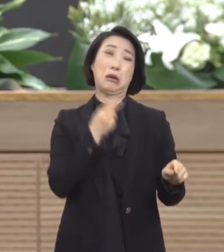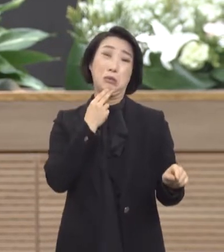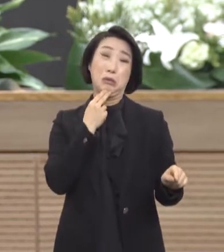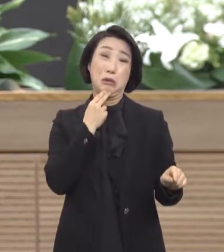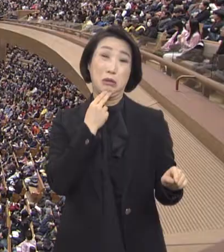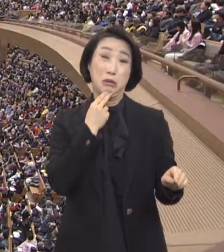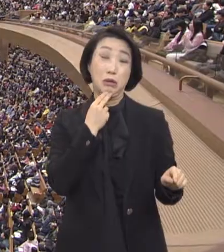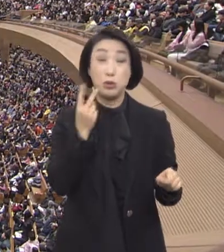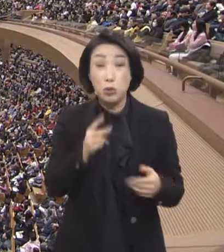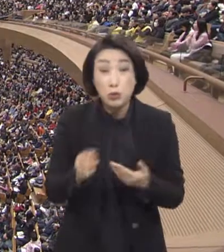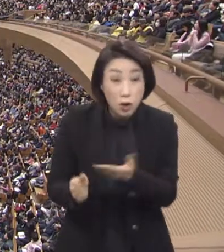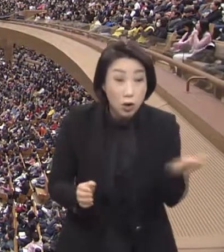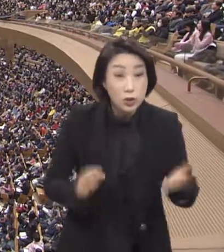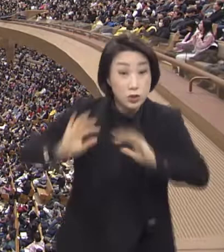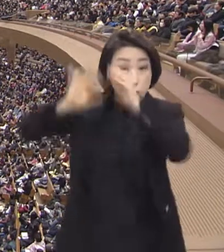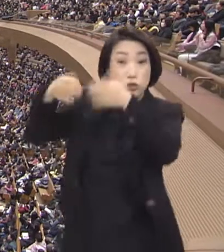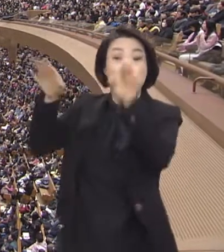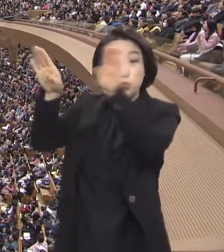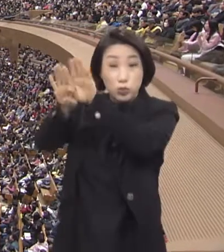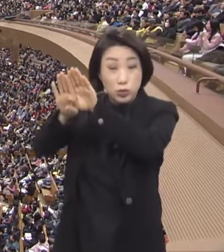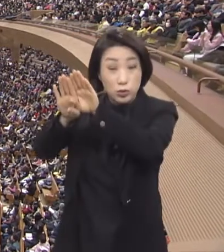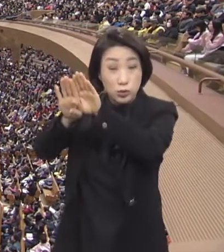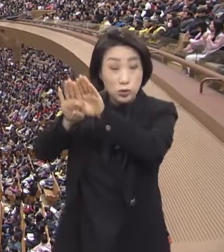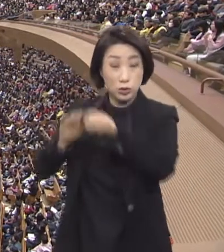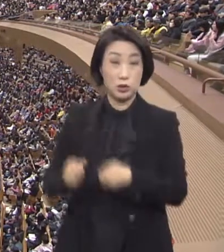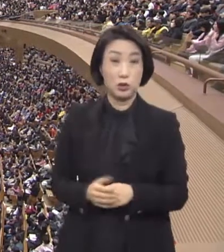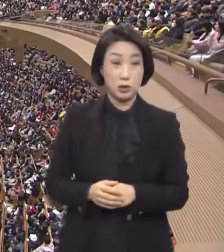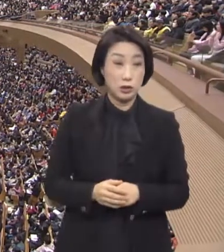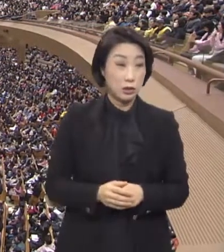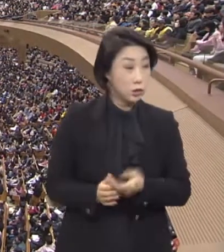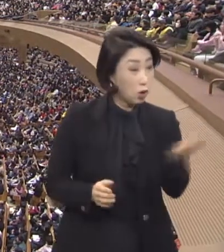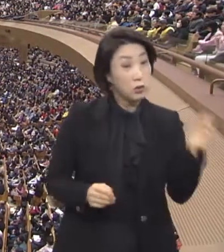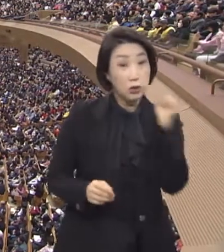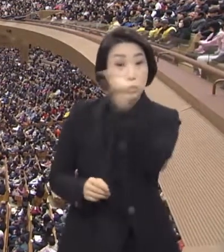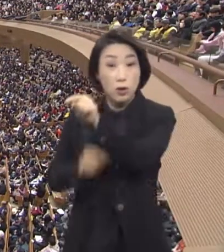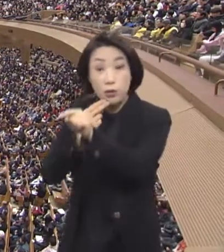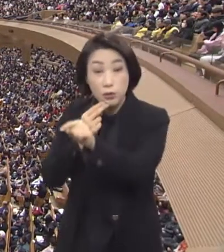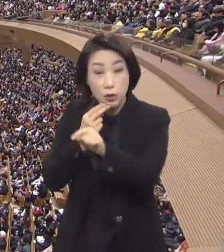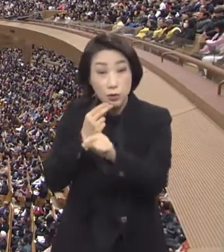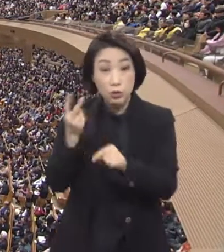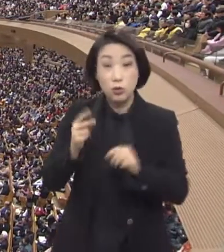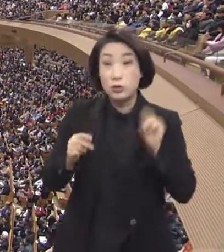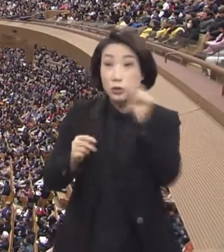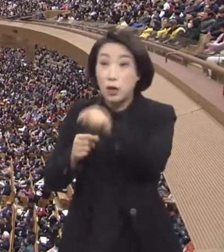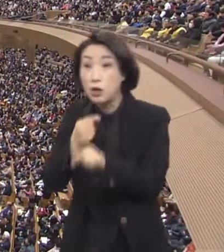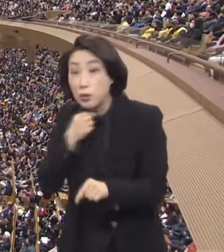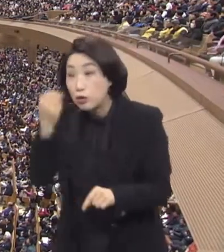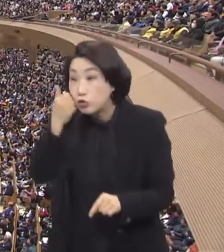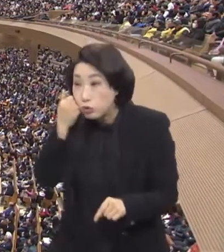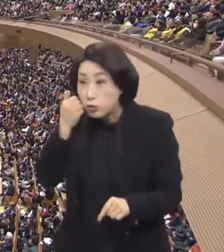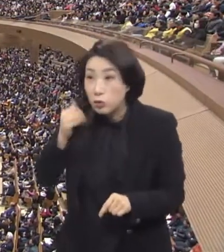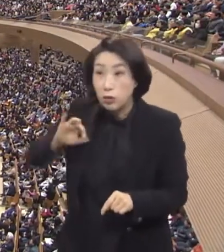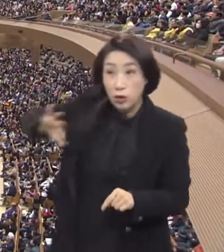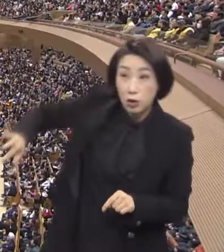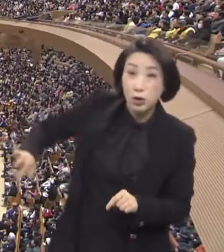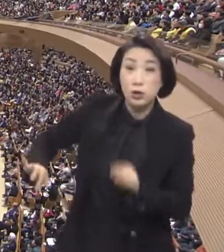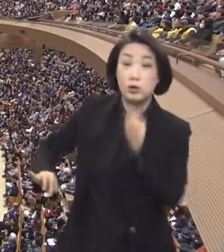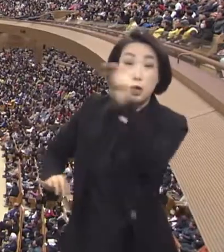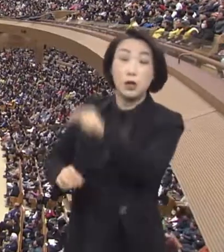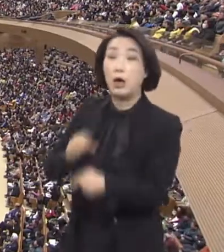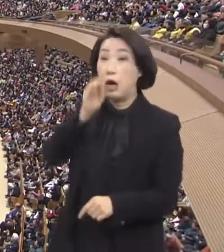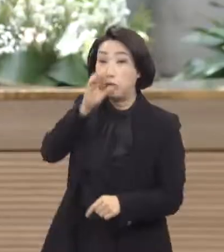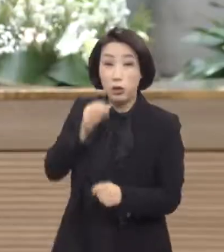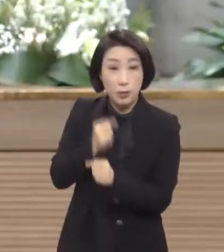거야. 또 너희는 천국 문을 사람들 앞에서 닫고 너희도 들어가지도 않고 들어가려 하는 자도 들어가지 못하게